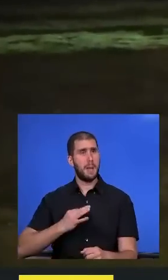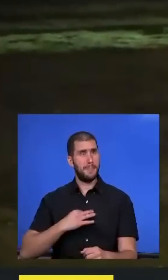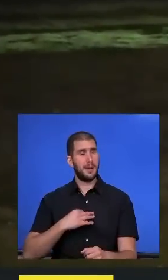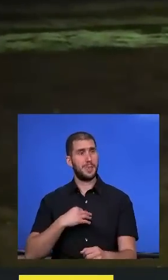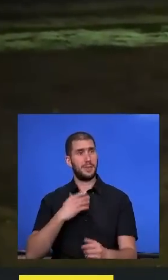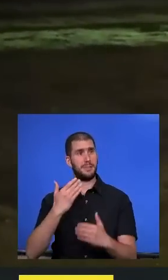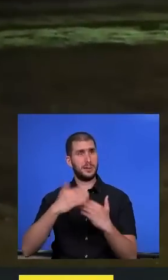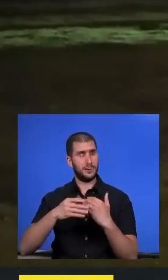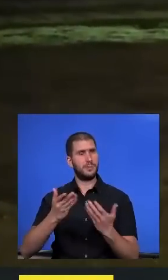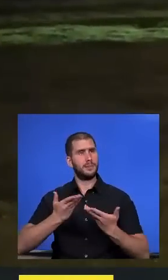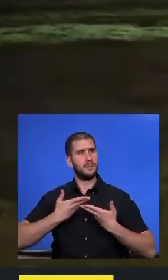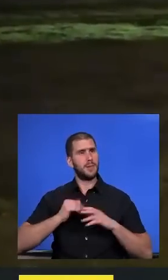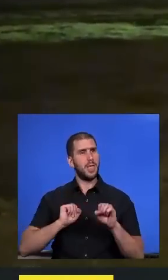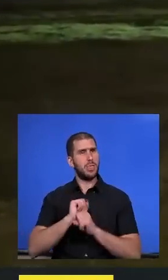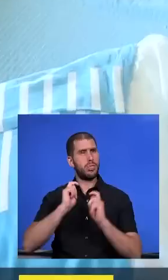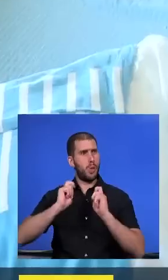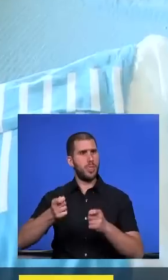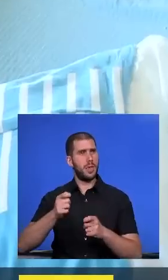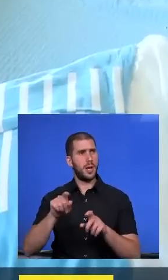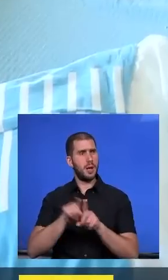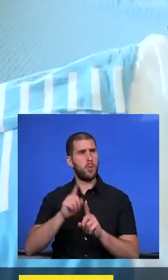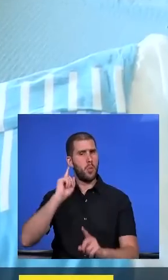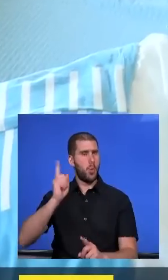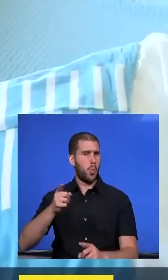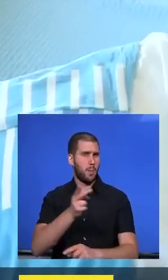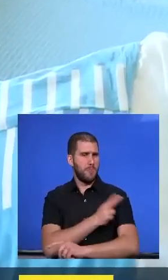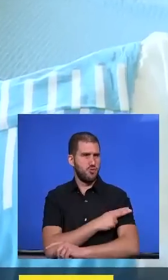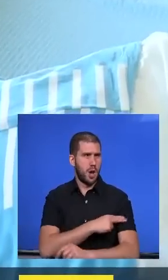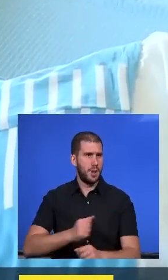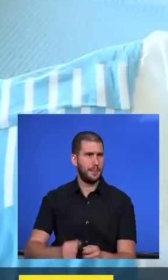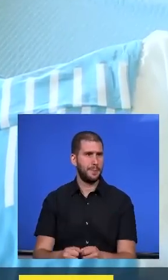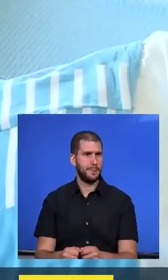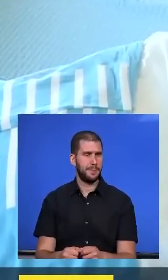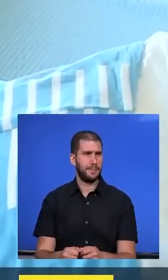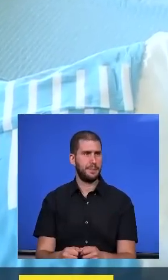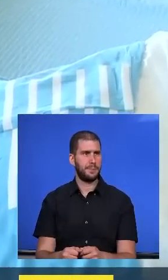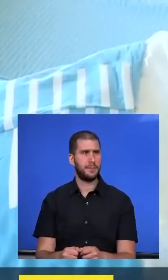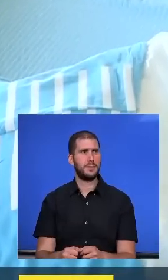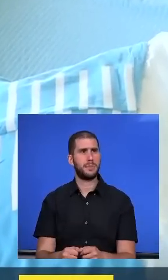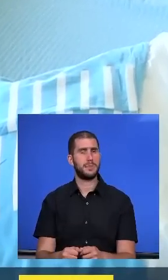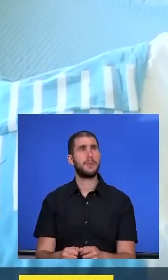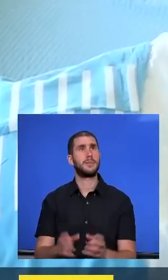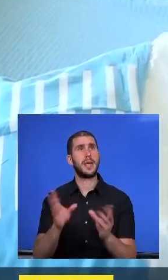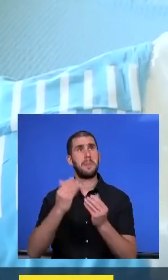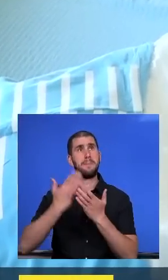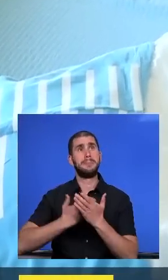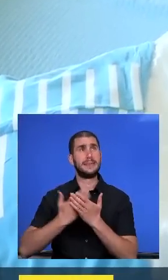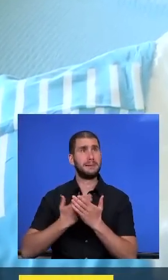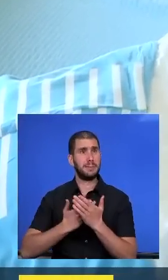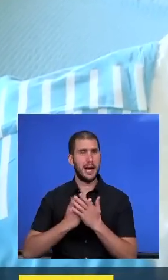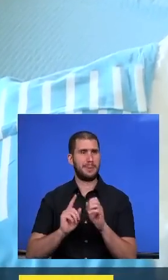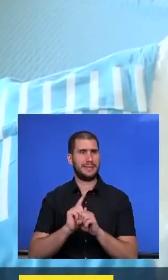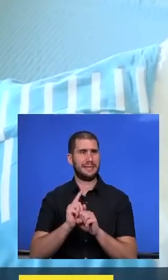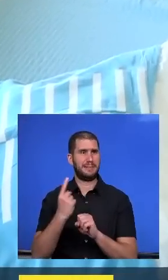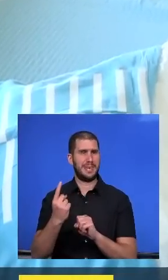הדרך הגיש תלונה, כפי שהורו לו במשטרה, עם המסמכים הזמניים מתל